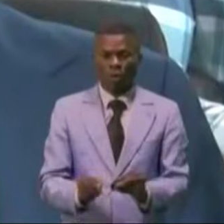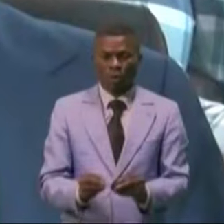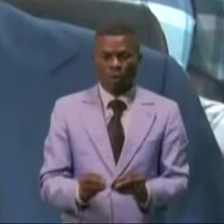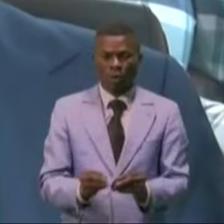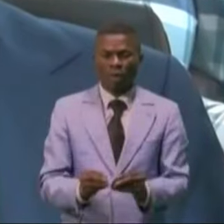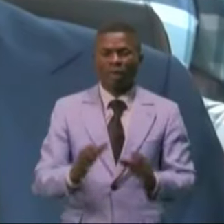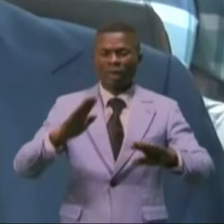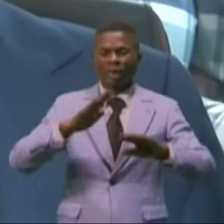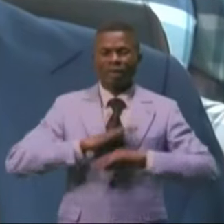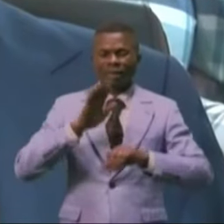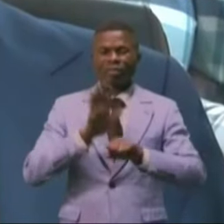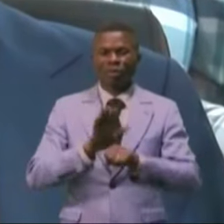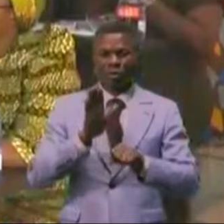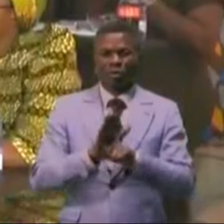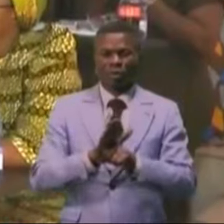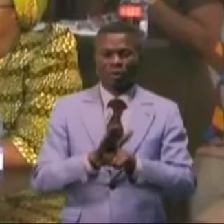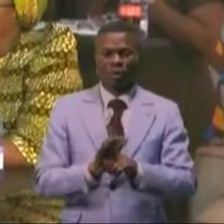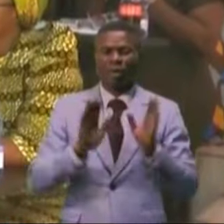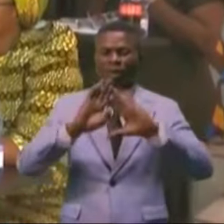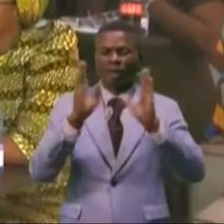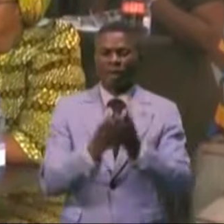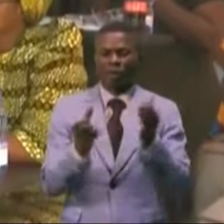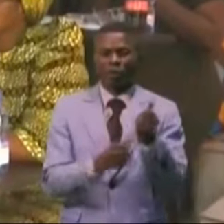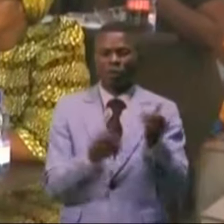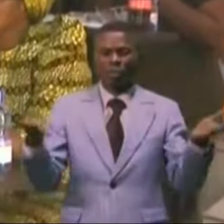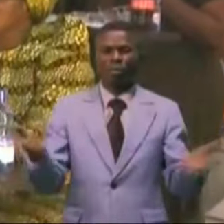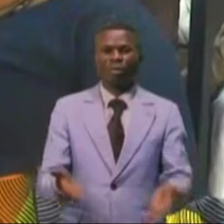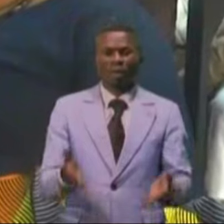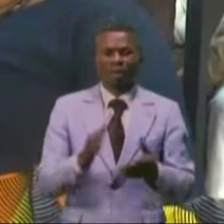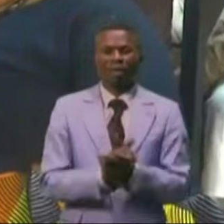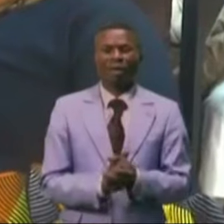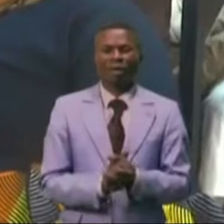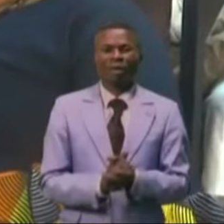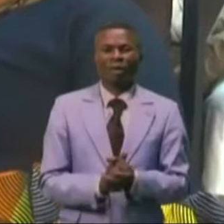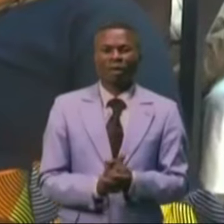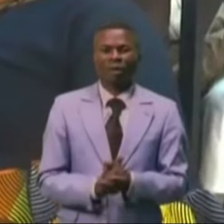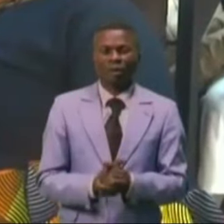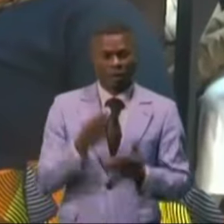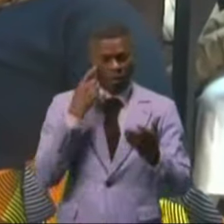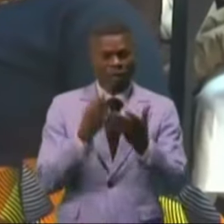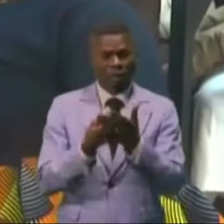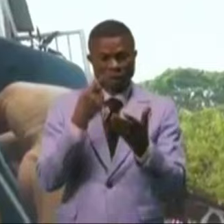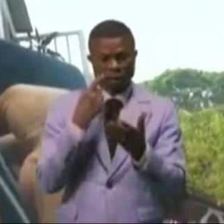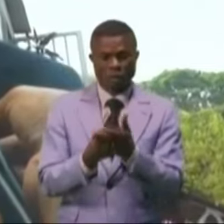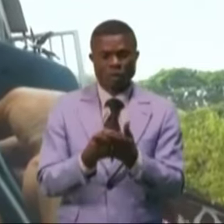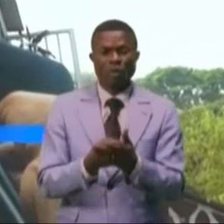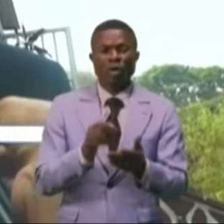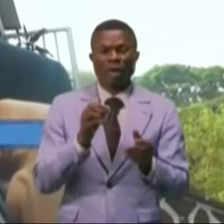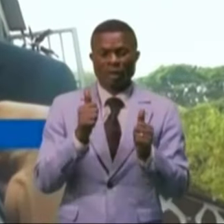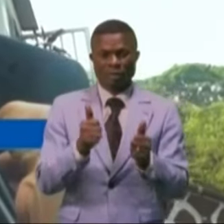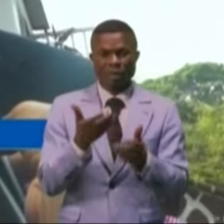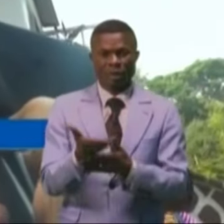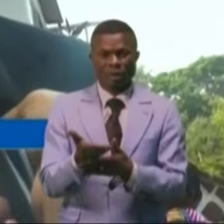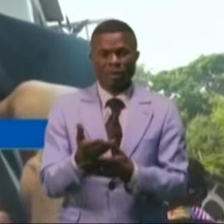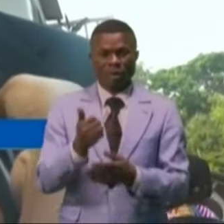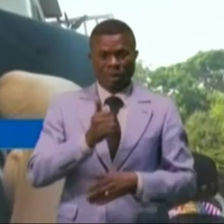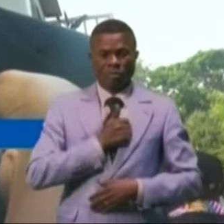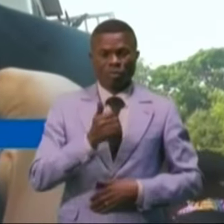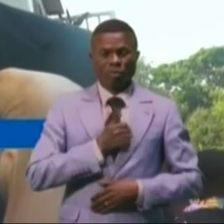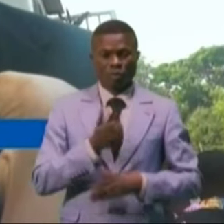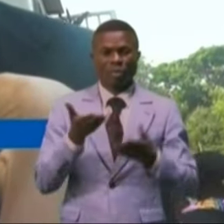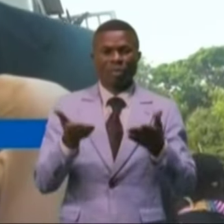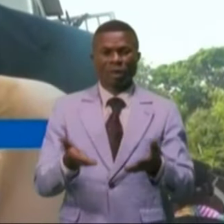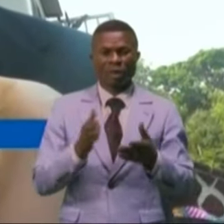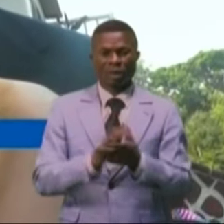grande satisfaction des participants. C'est une réussite pour la Société congolaise sur la drépanocytose. Pour moi-même, je suis venu